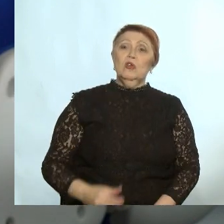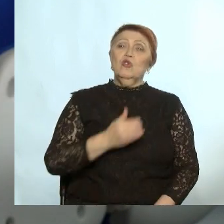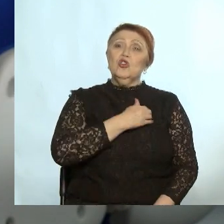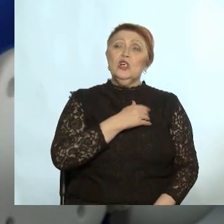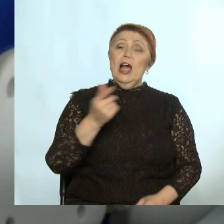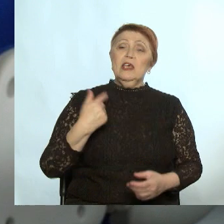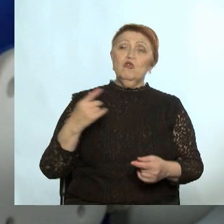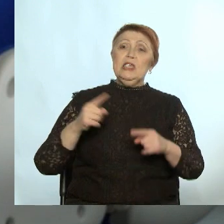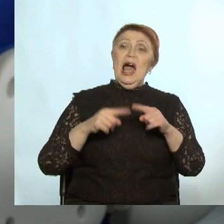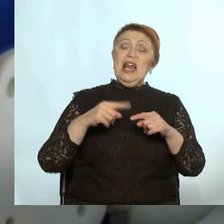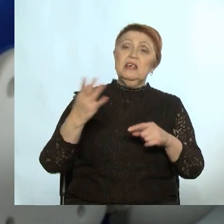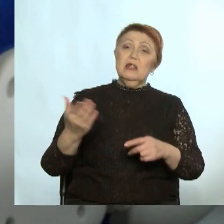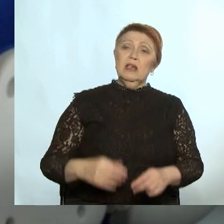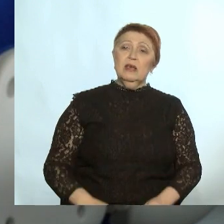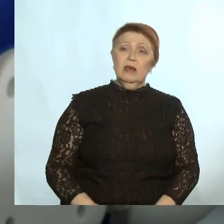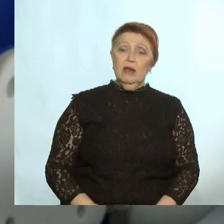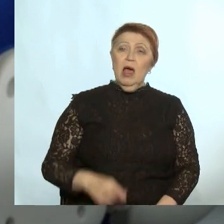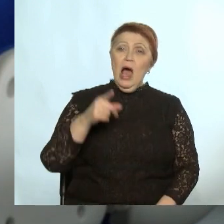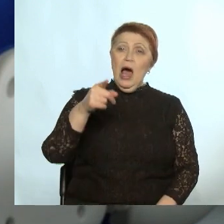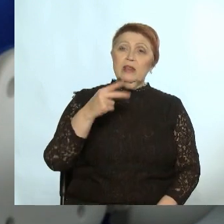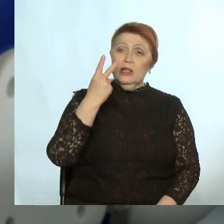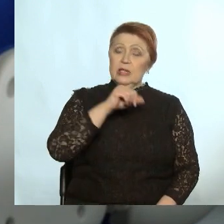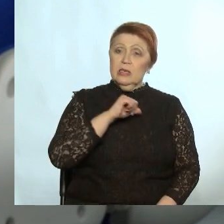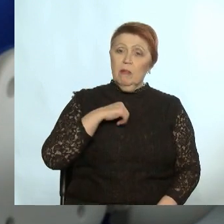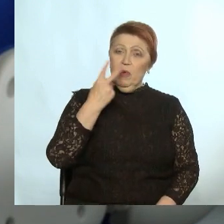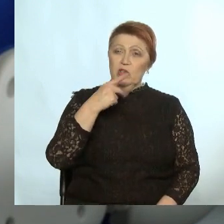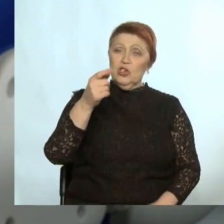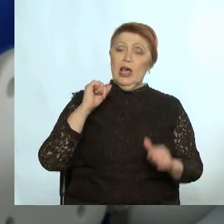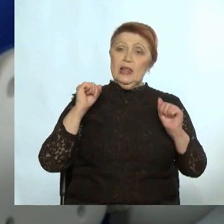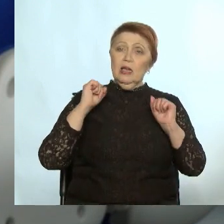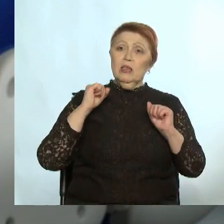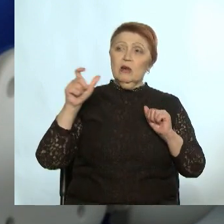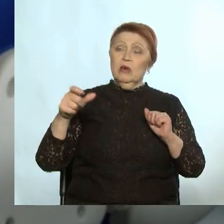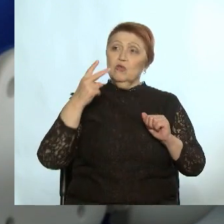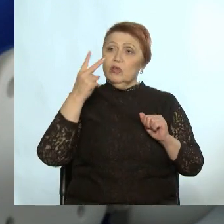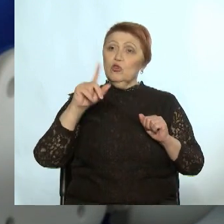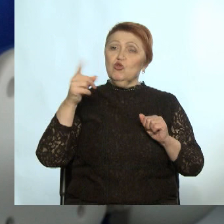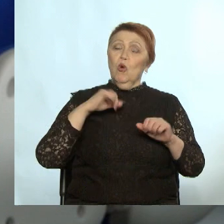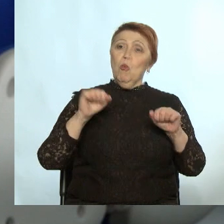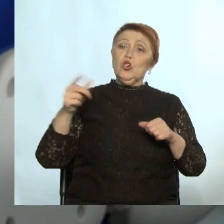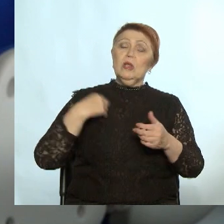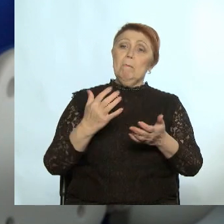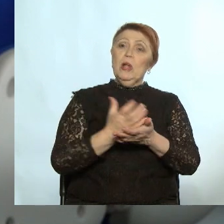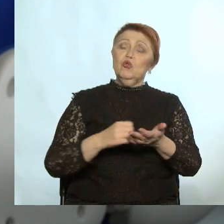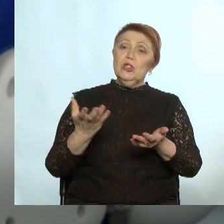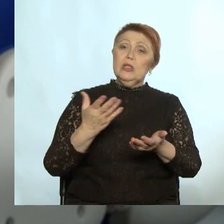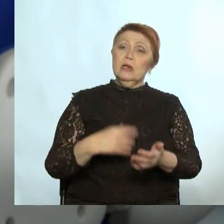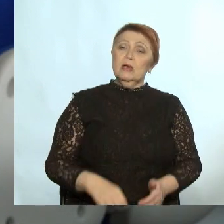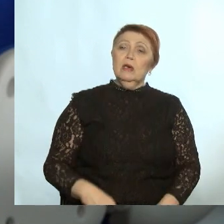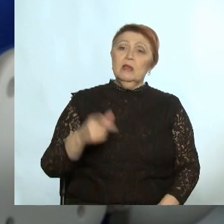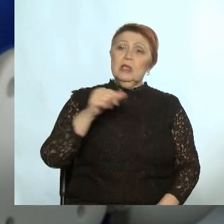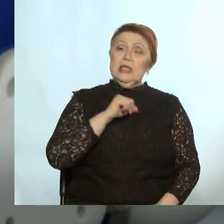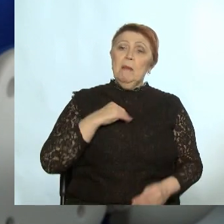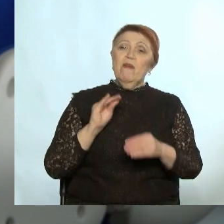родителей в коей мере. Но ты, тренер, ты видишь, что из него может что-то получиться. Поэтому ты с ним занимаешься, допустим, ты там вкладываешь в